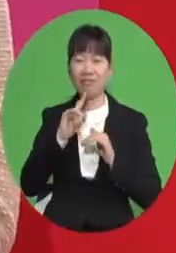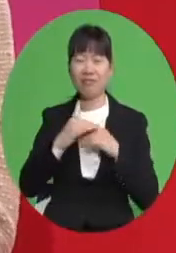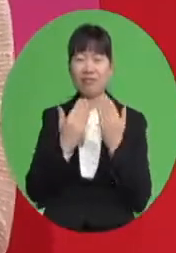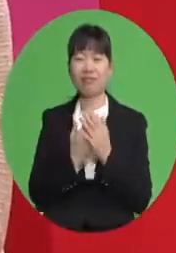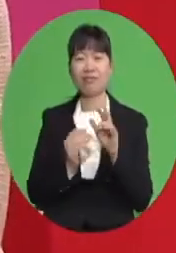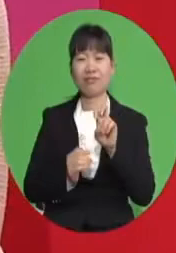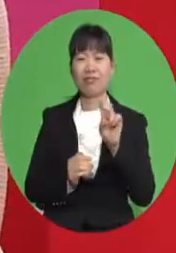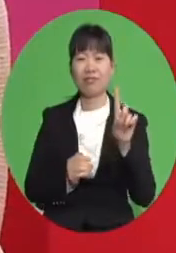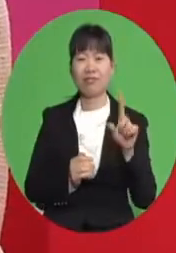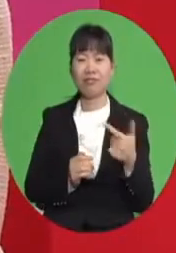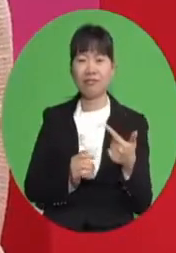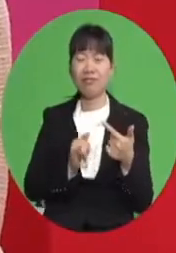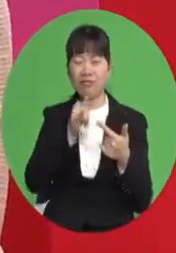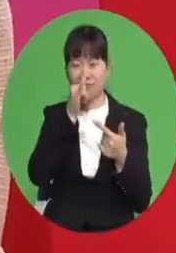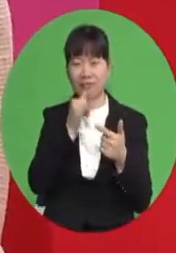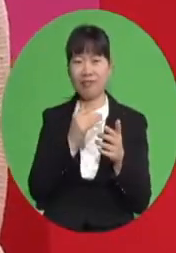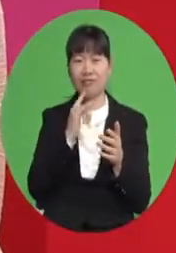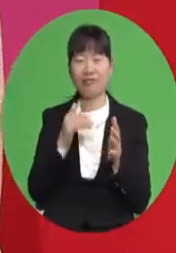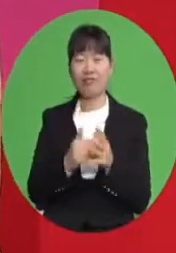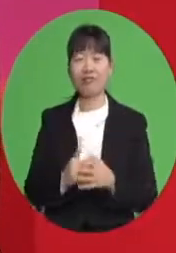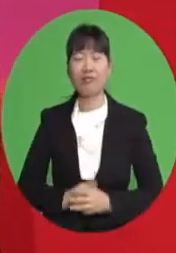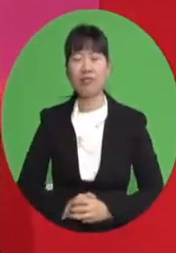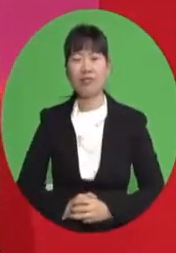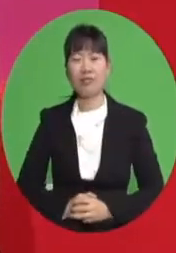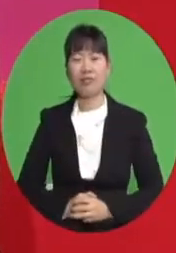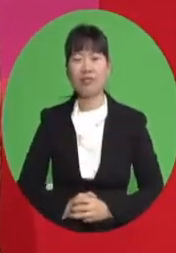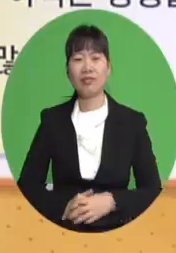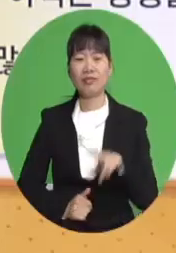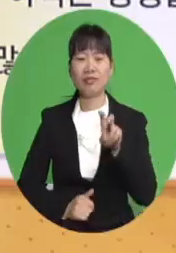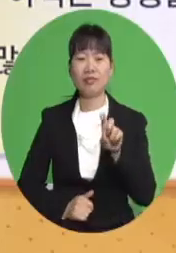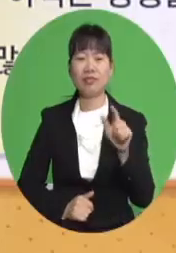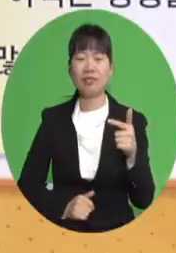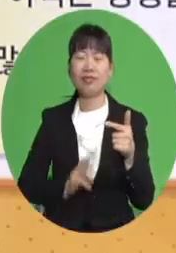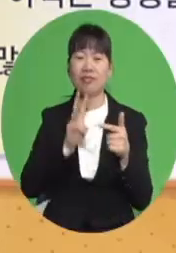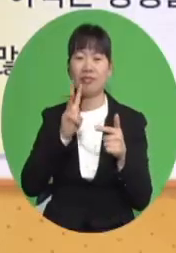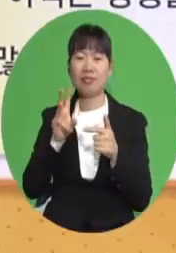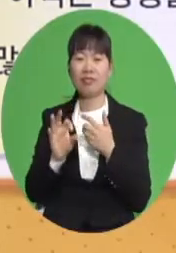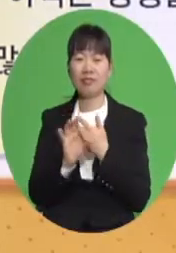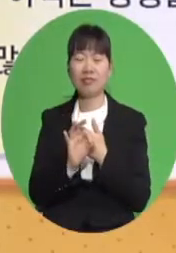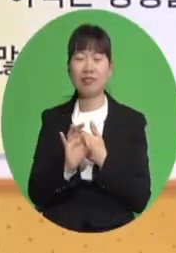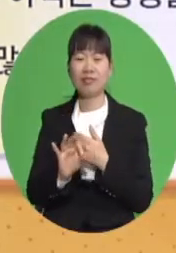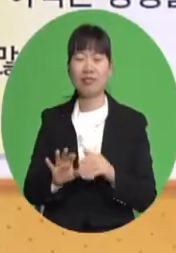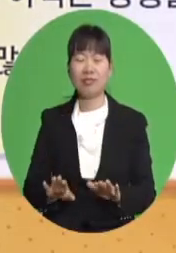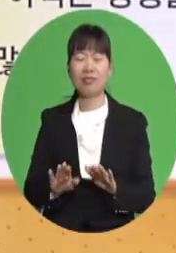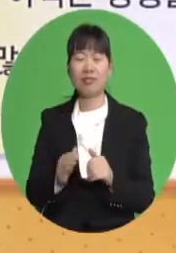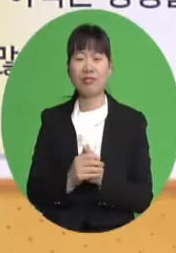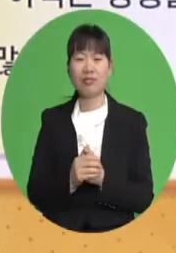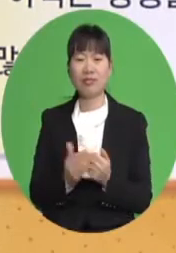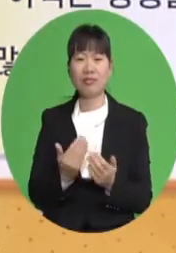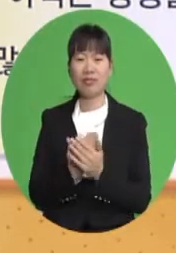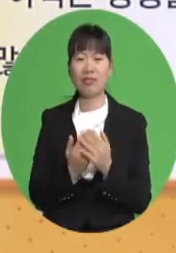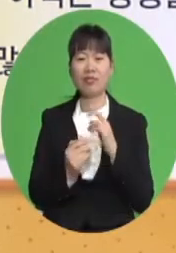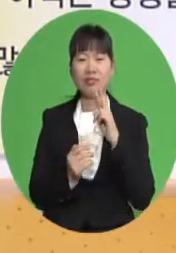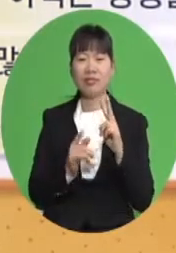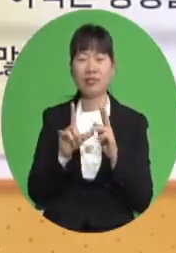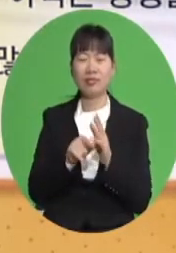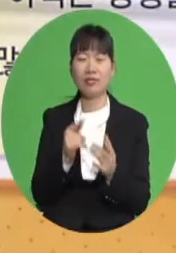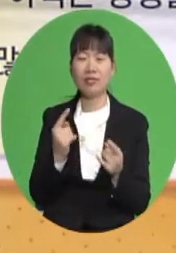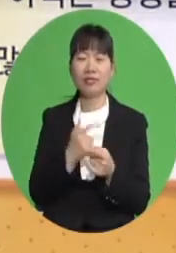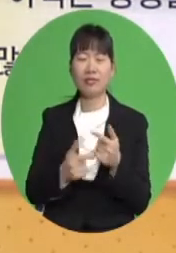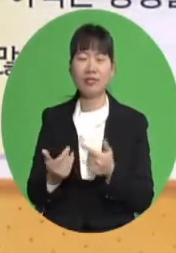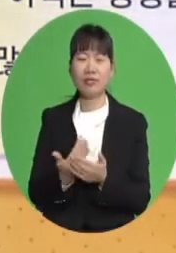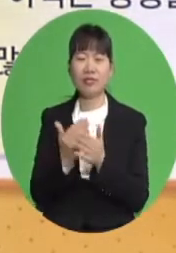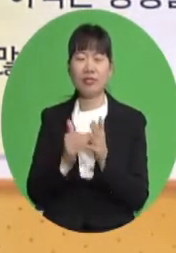다 만입니다. 개월수로 해야 되죠. 네. 그다음에 만 3세가 되면 아이들은 이제 좀 발달을 2세보다 훨씬 많이 하죠. 그렇기